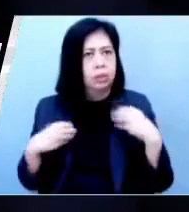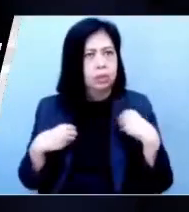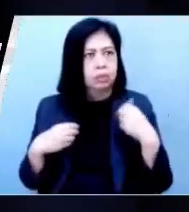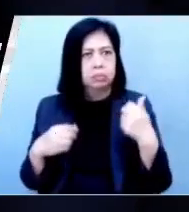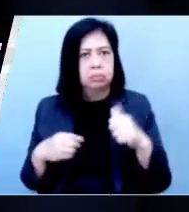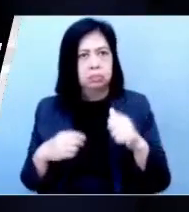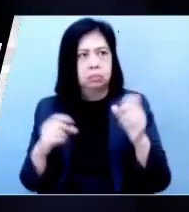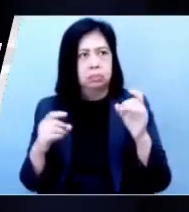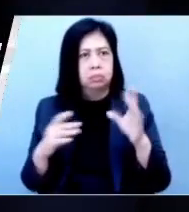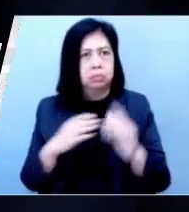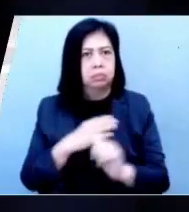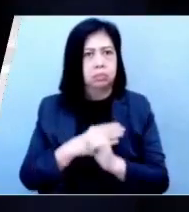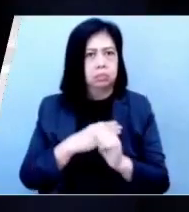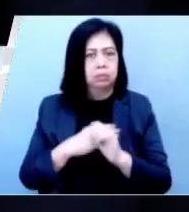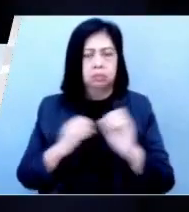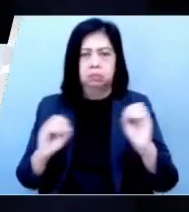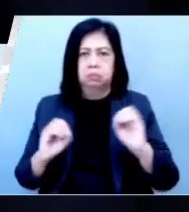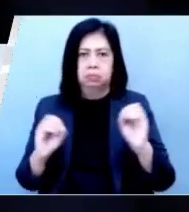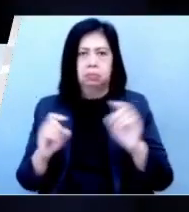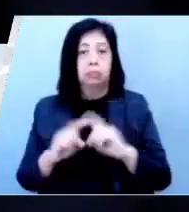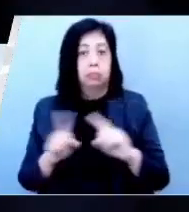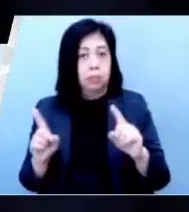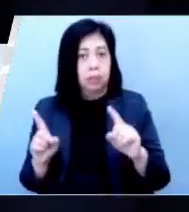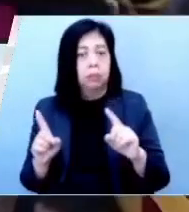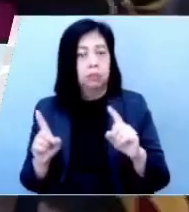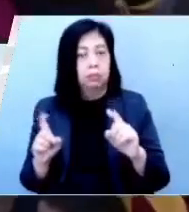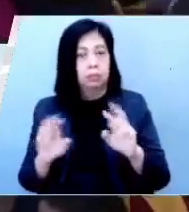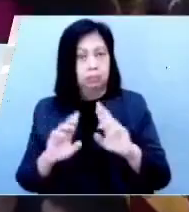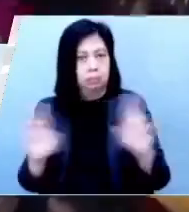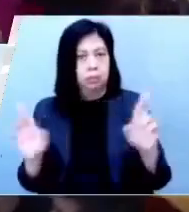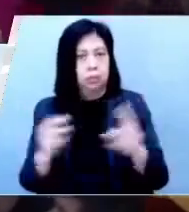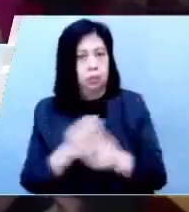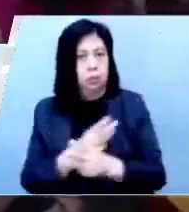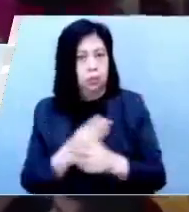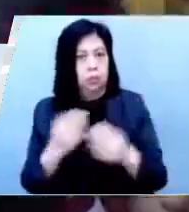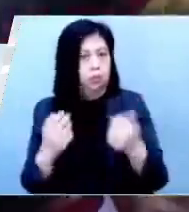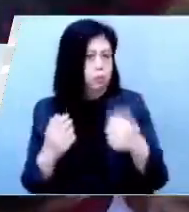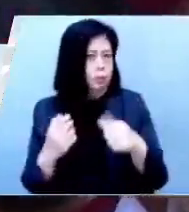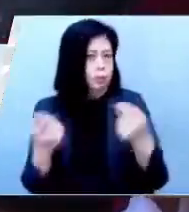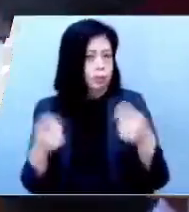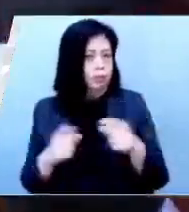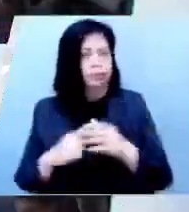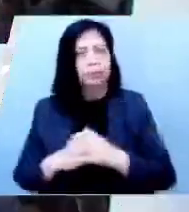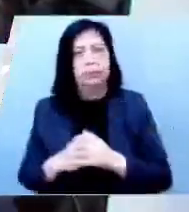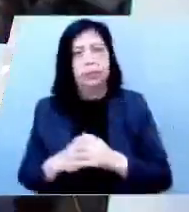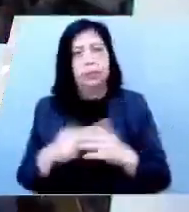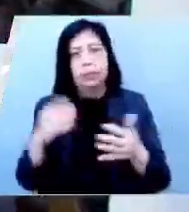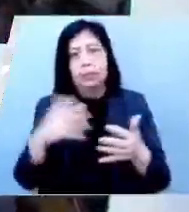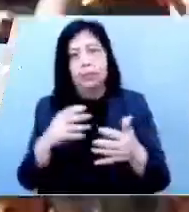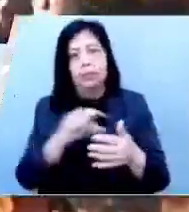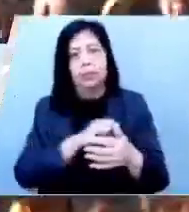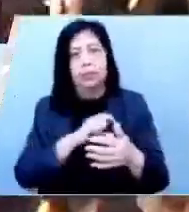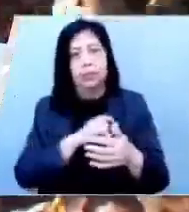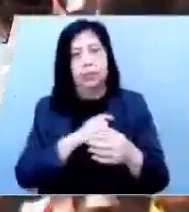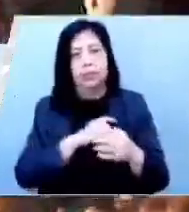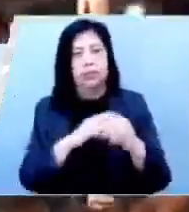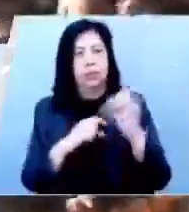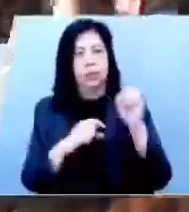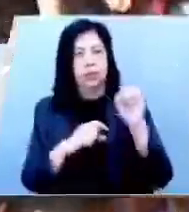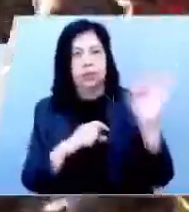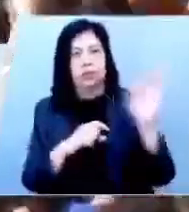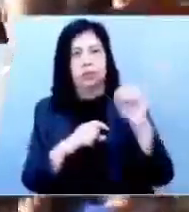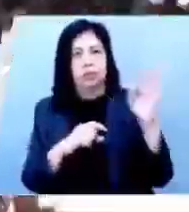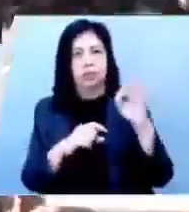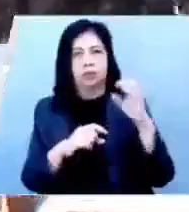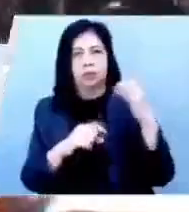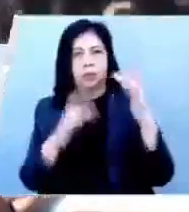serious threat but we are preparing for the worst scenario pinag-aaralan ng pulisya ang pag Jam ng signal sa daraanan ng andas at paligid